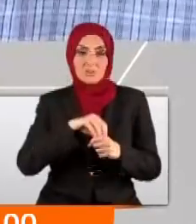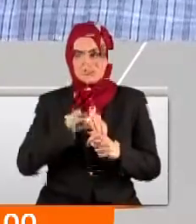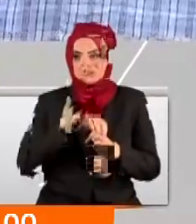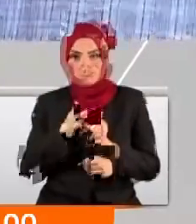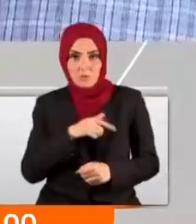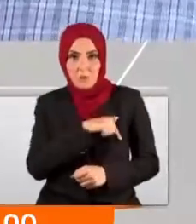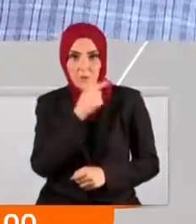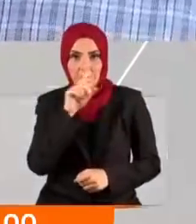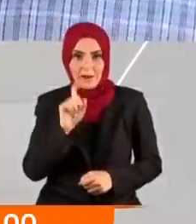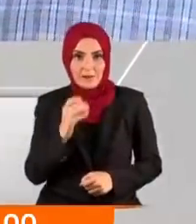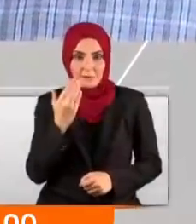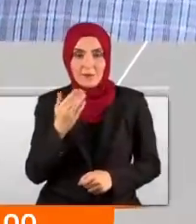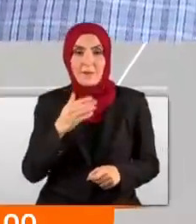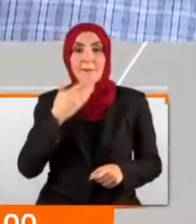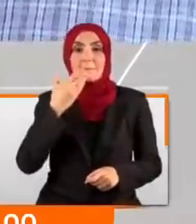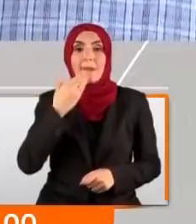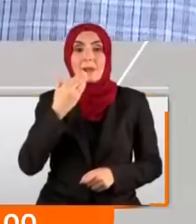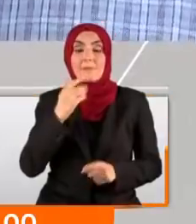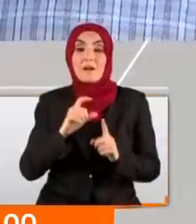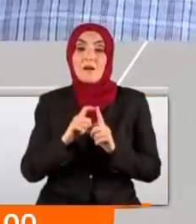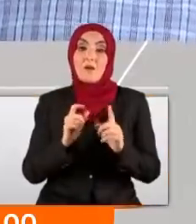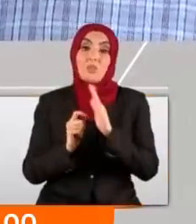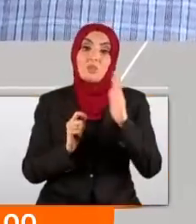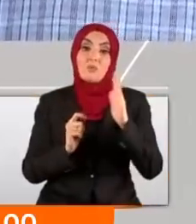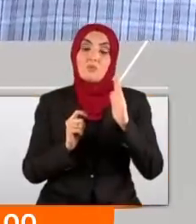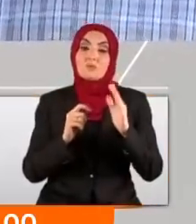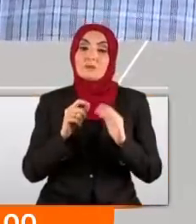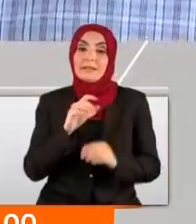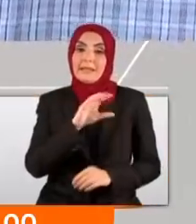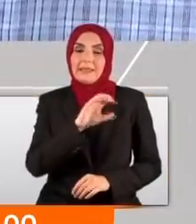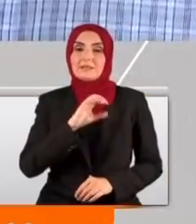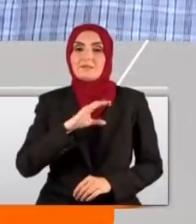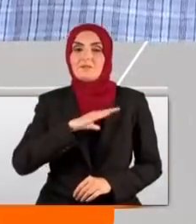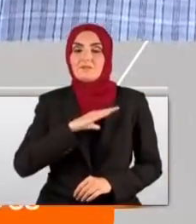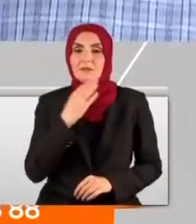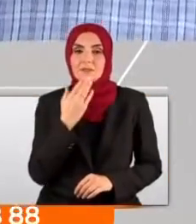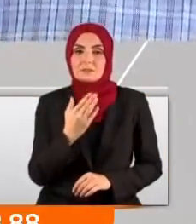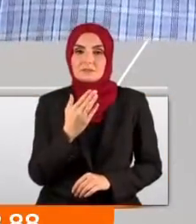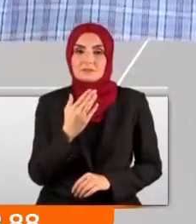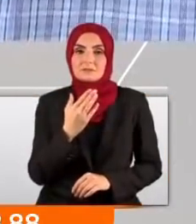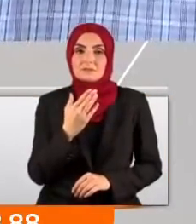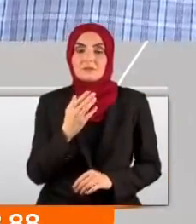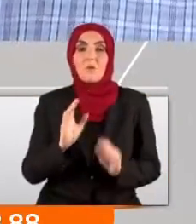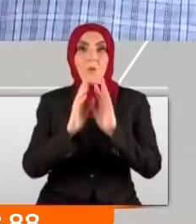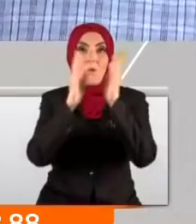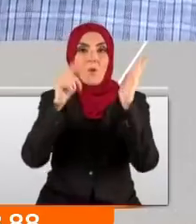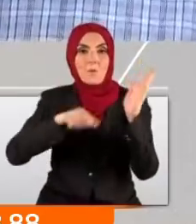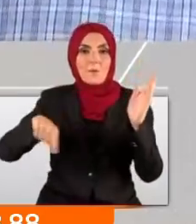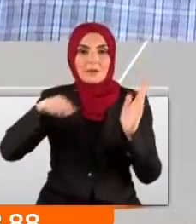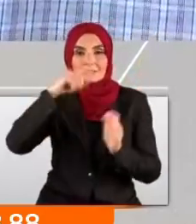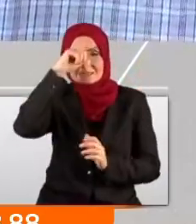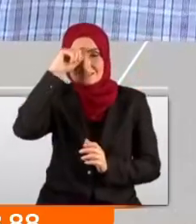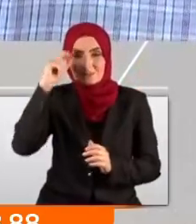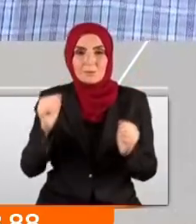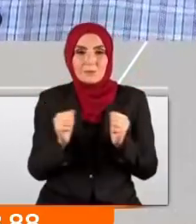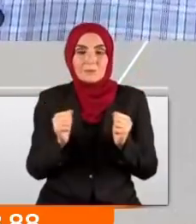Marmara'nın doğusunu etkiledi daha çok. Büyük şehirlerde ormanlık alanlarda hava daha serin olduğu için o bölgelerde kuvvetli bir